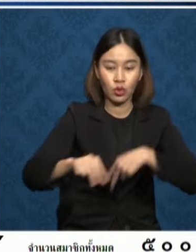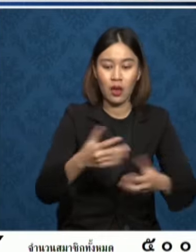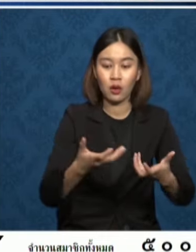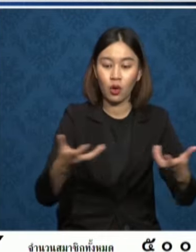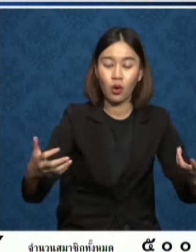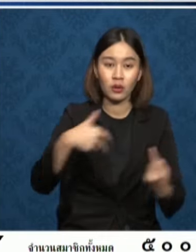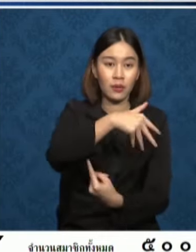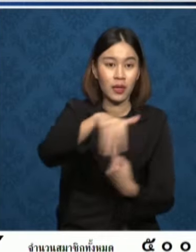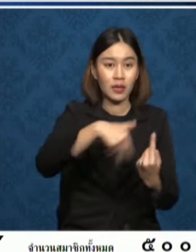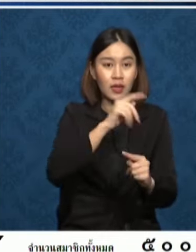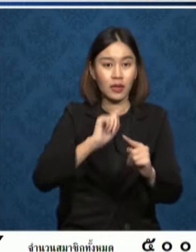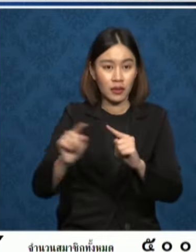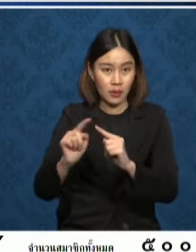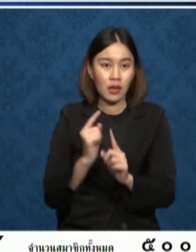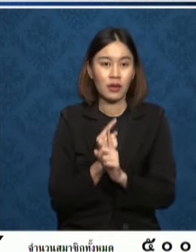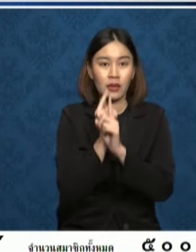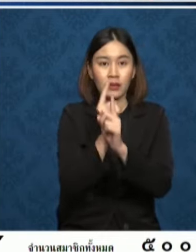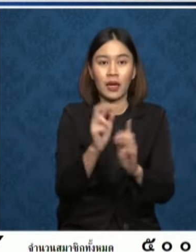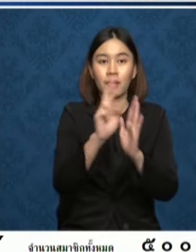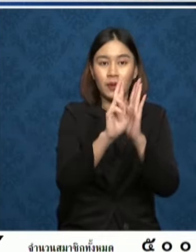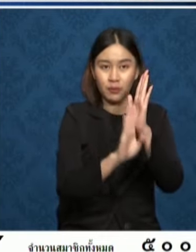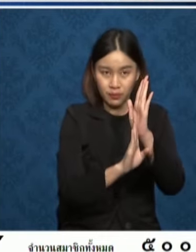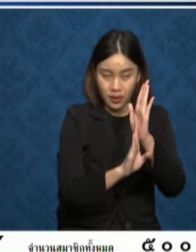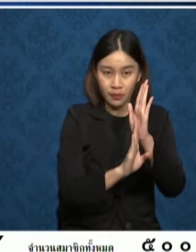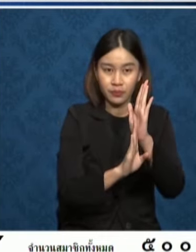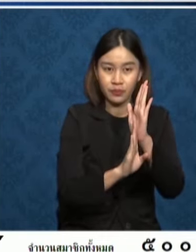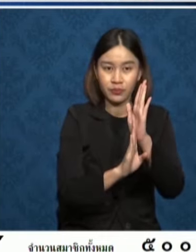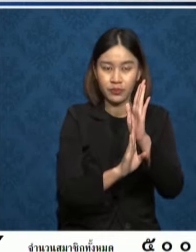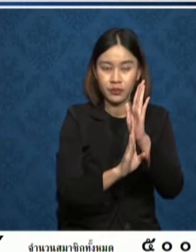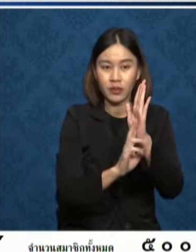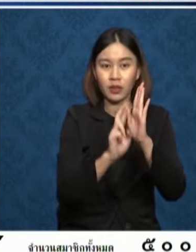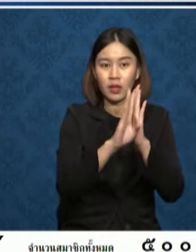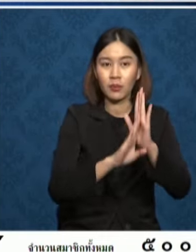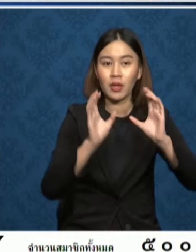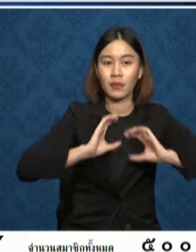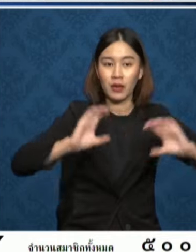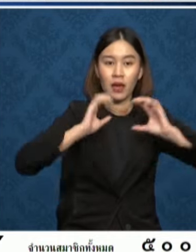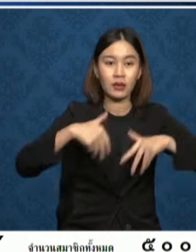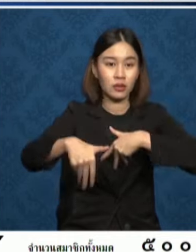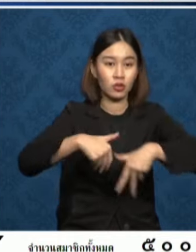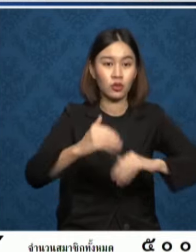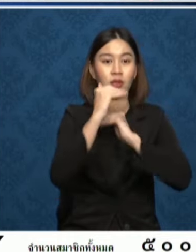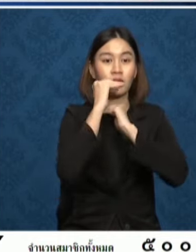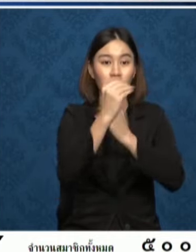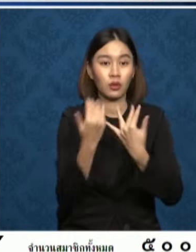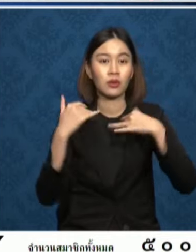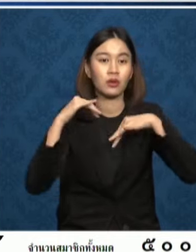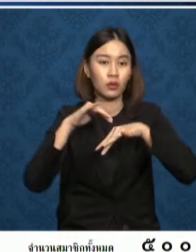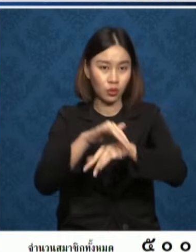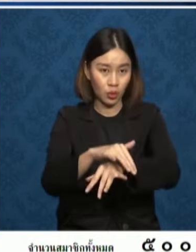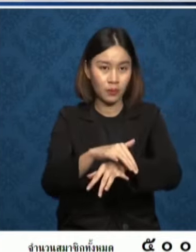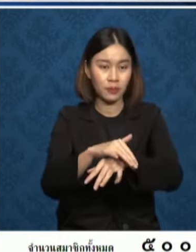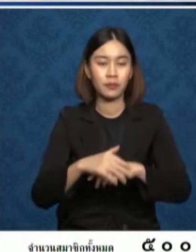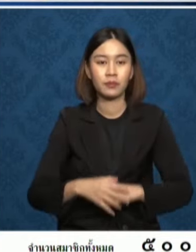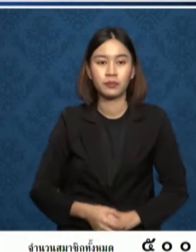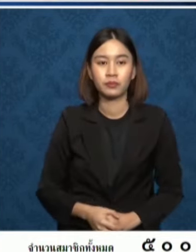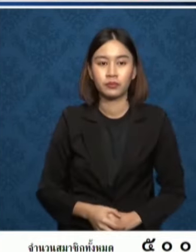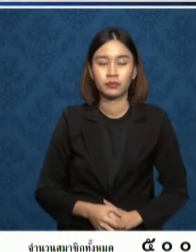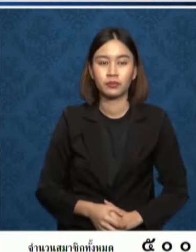ทรัพยากรที่เป็นไปตามระเบียบที่รัฐและชุมชนกำหนดร่วมกันขึ้นมานะ